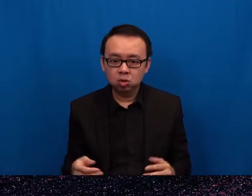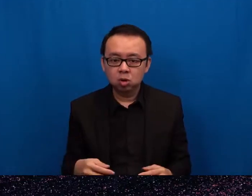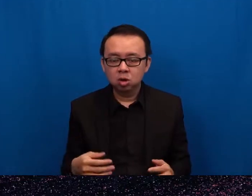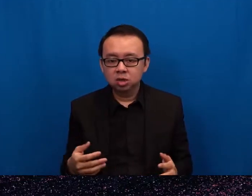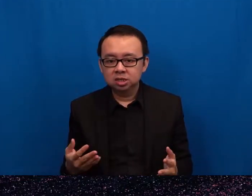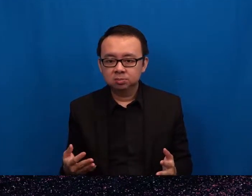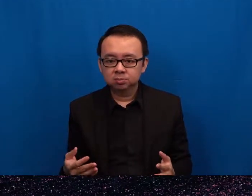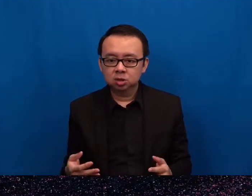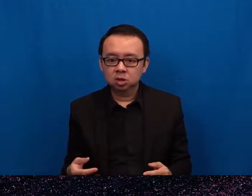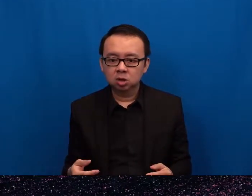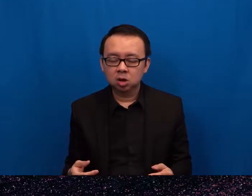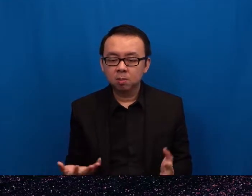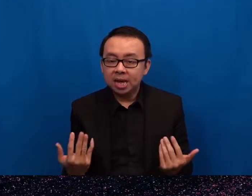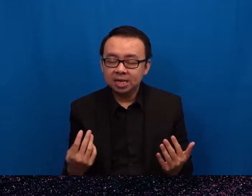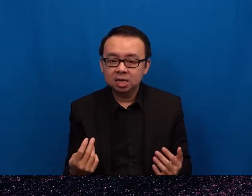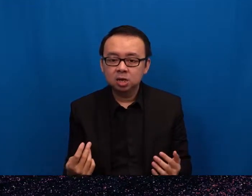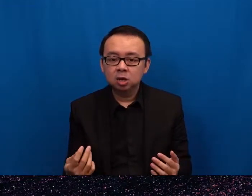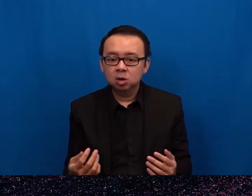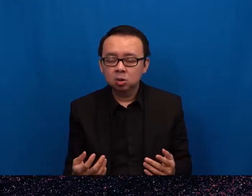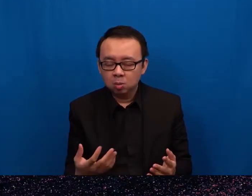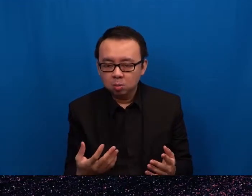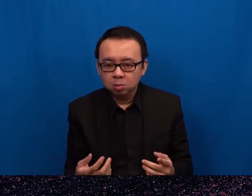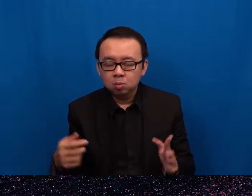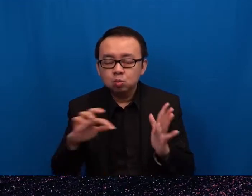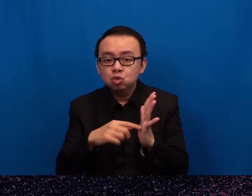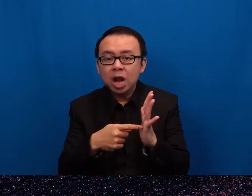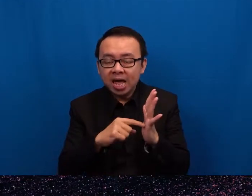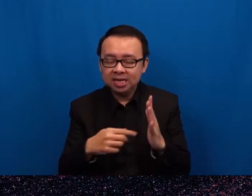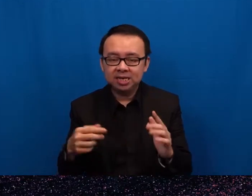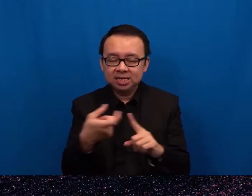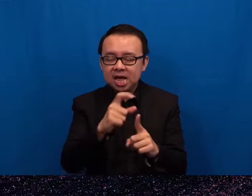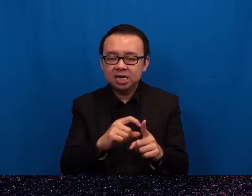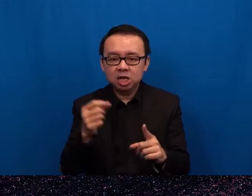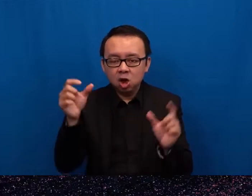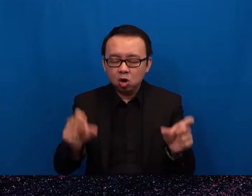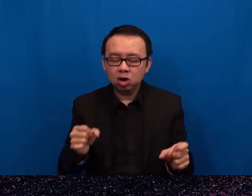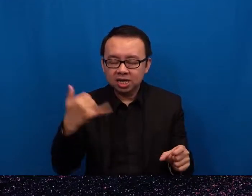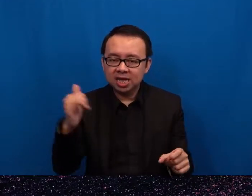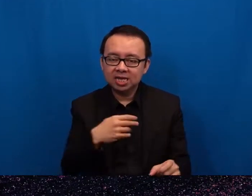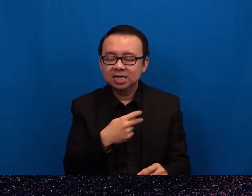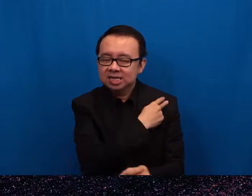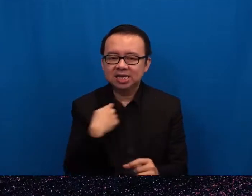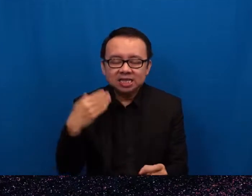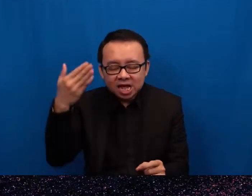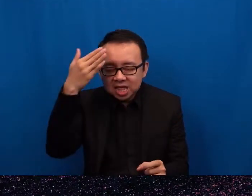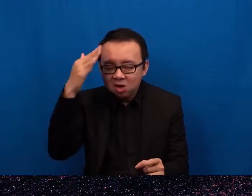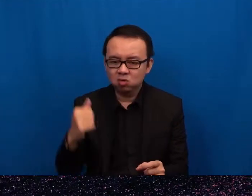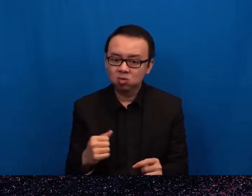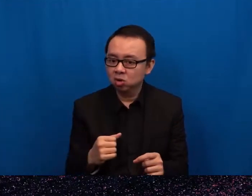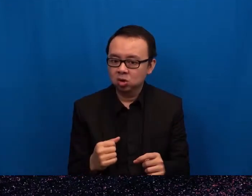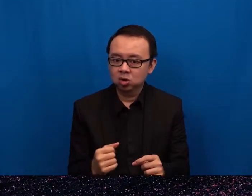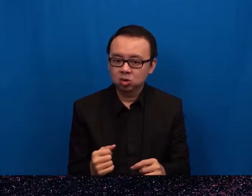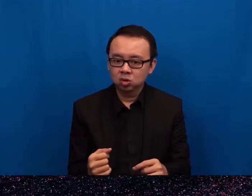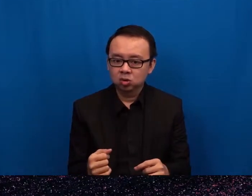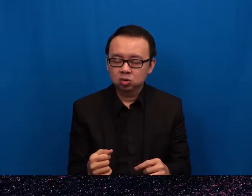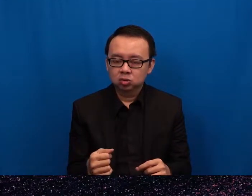know. Mulai dengan orang-orang yang Anda kenal. Anda bisa kontak mereka, doakan. Hari-hari ini loh, online itu pun jalan, malah lebih mempercepat kebangunan